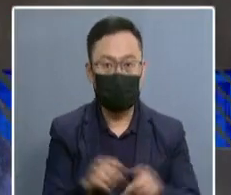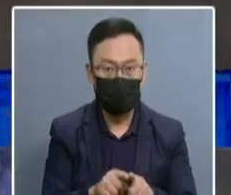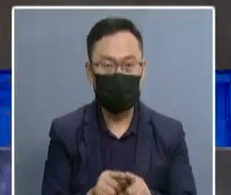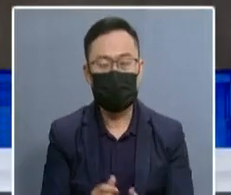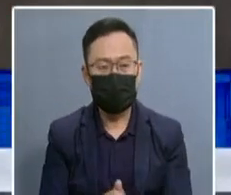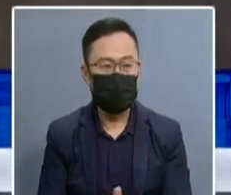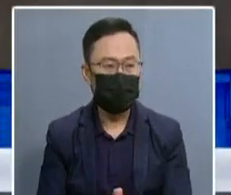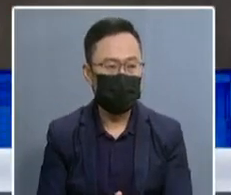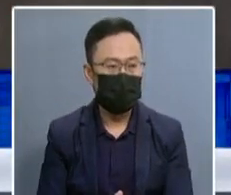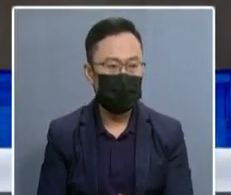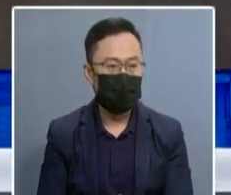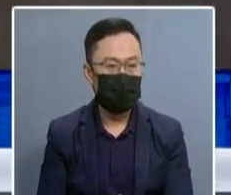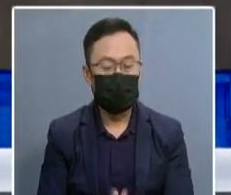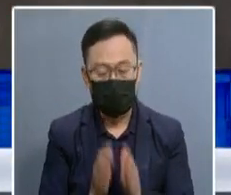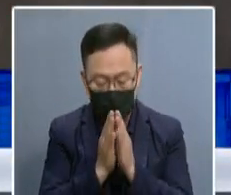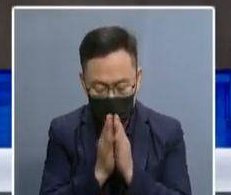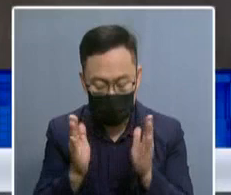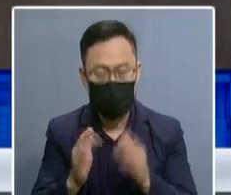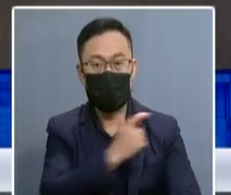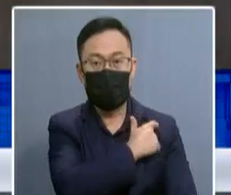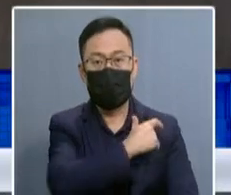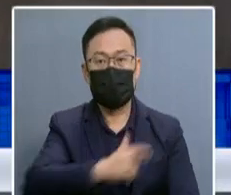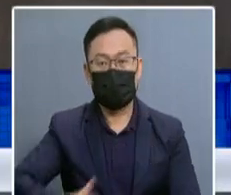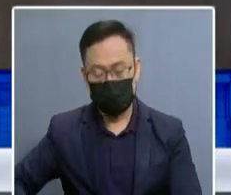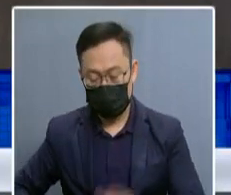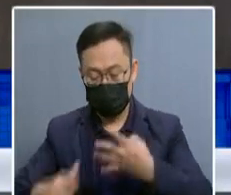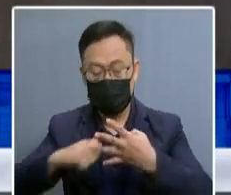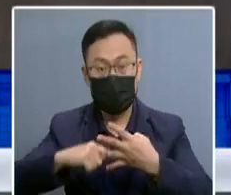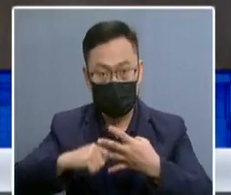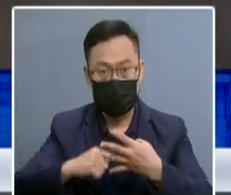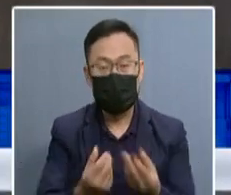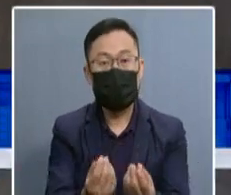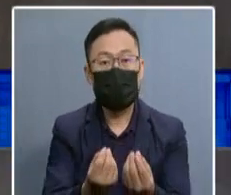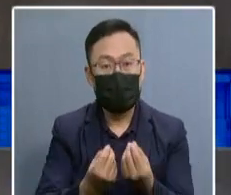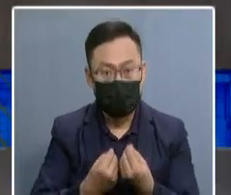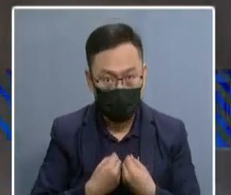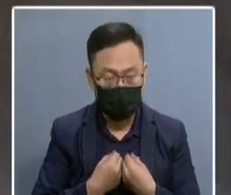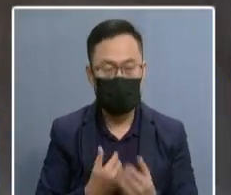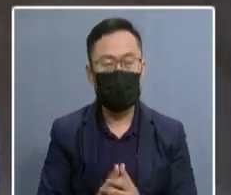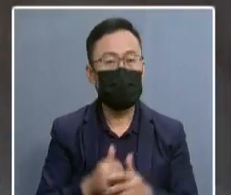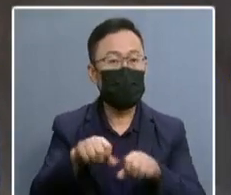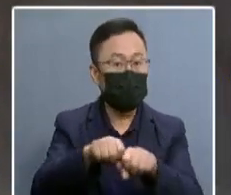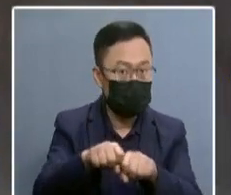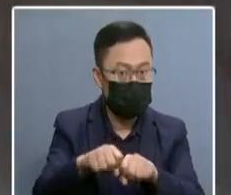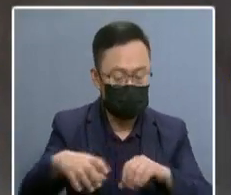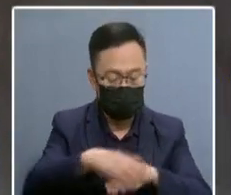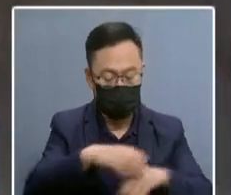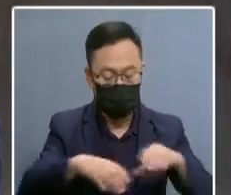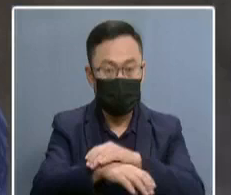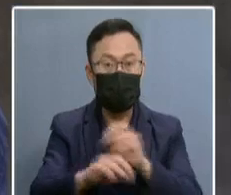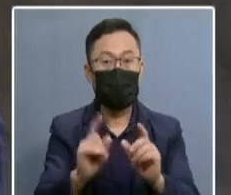าและดีใจมากที่ได้รับรองเท้าและวอล์กเกอร์